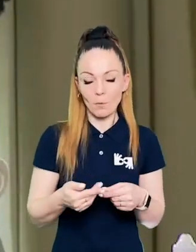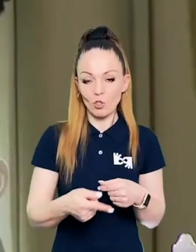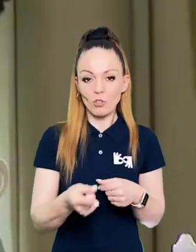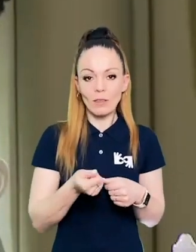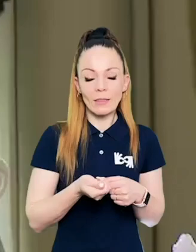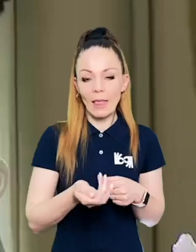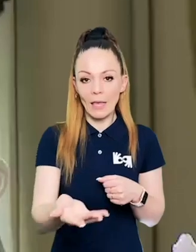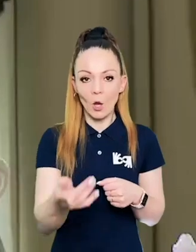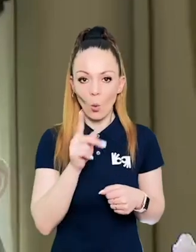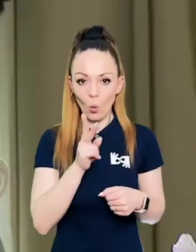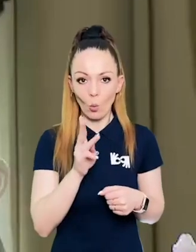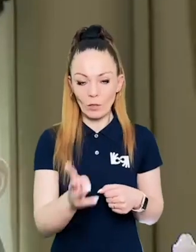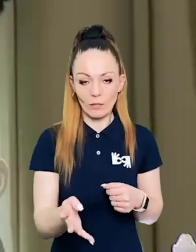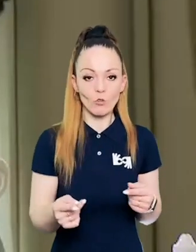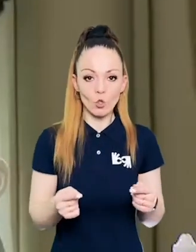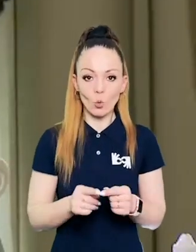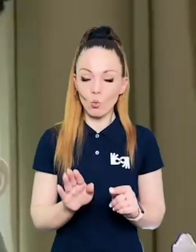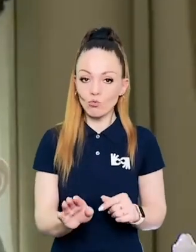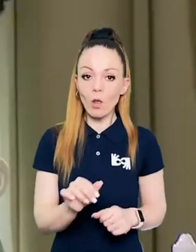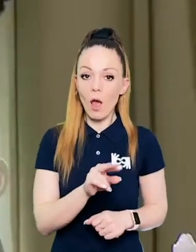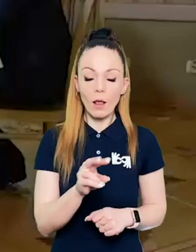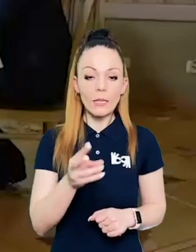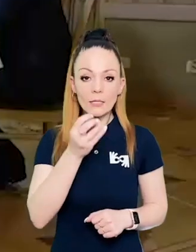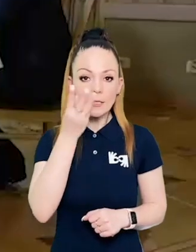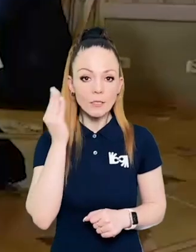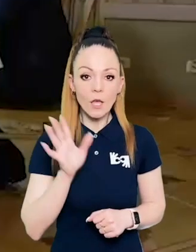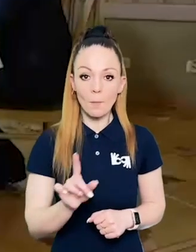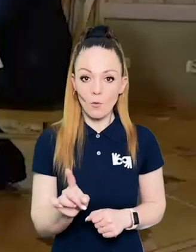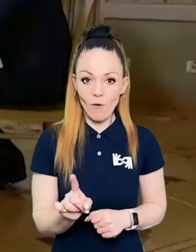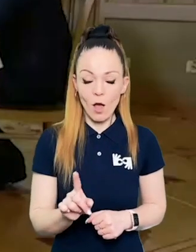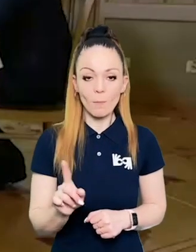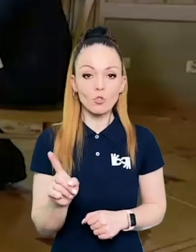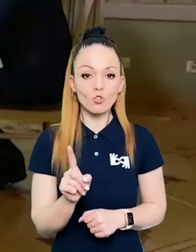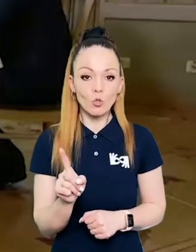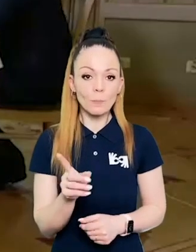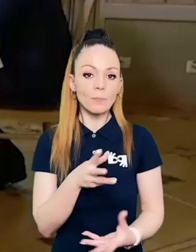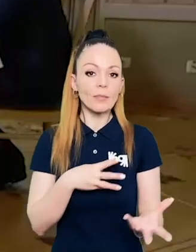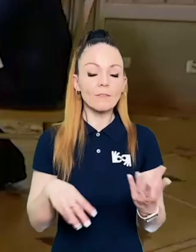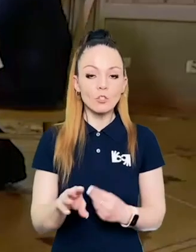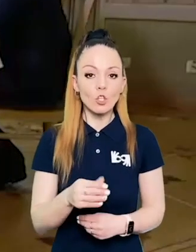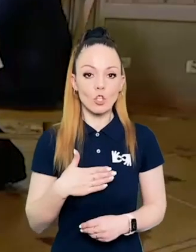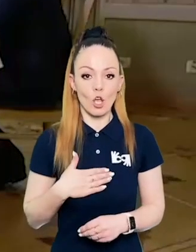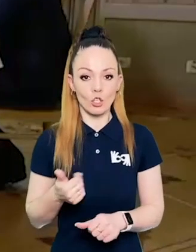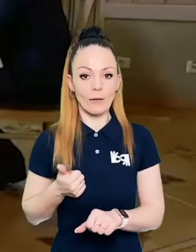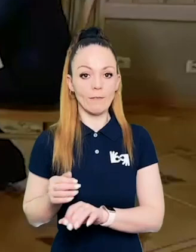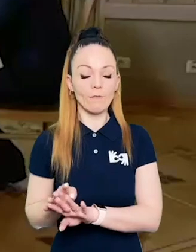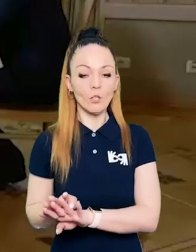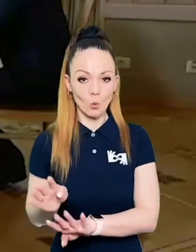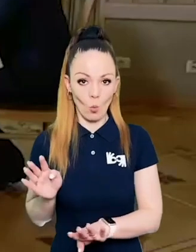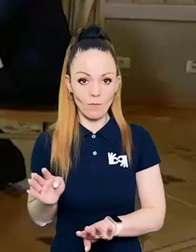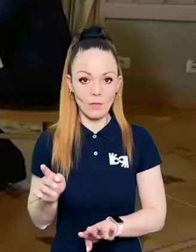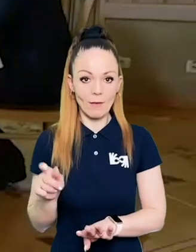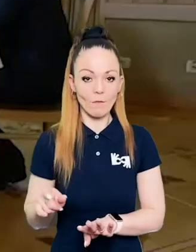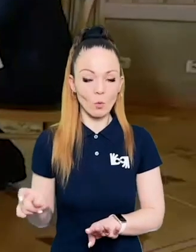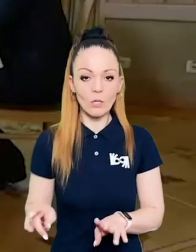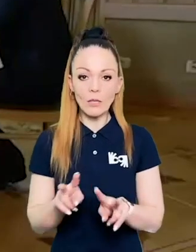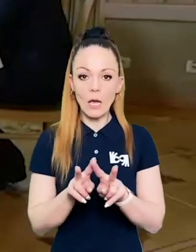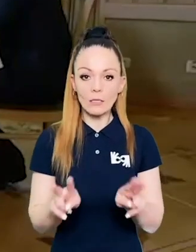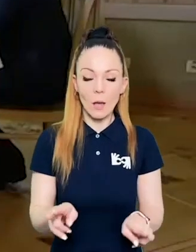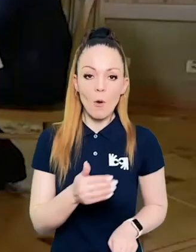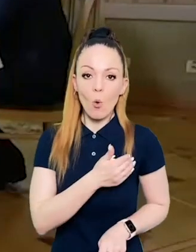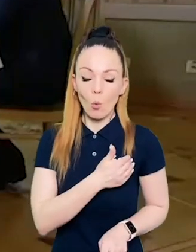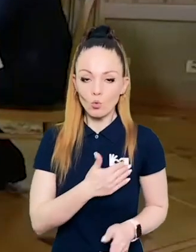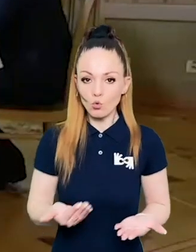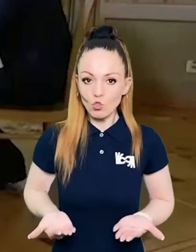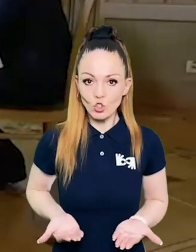найближчі декілька років, точно. Але не забуваємо, що всі наші військові, вони